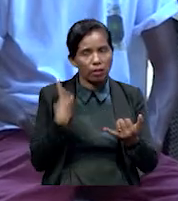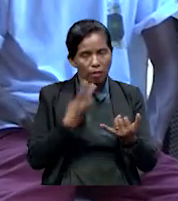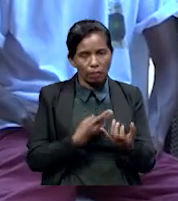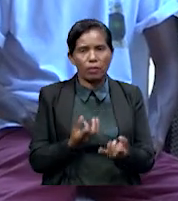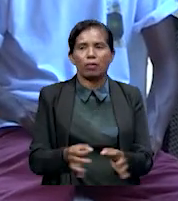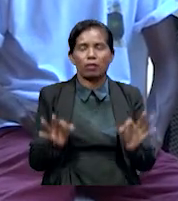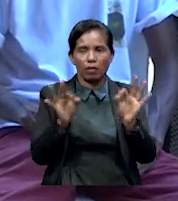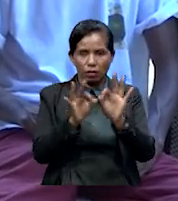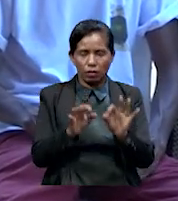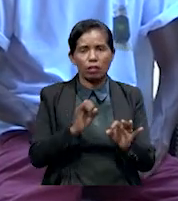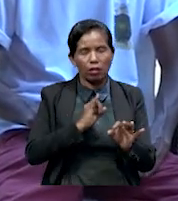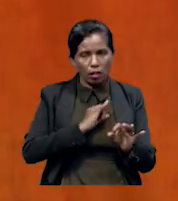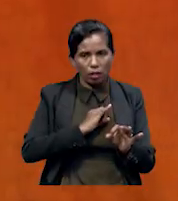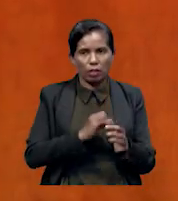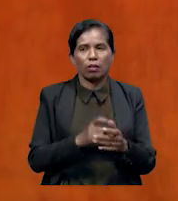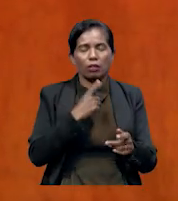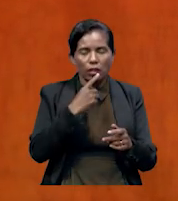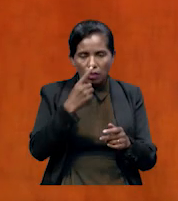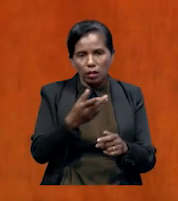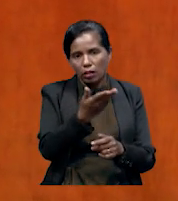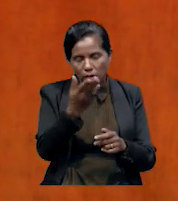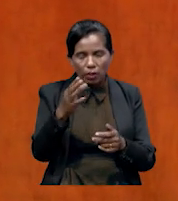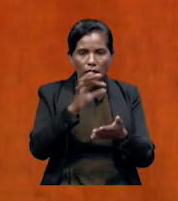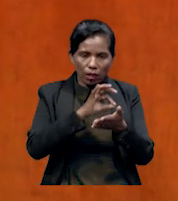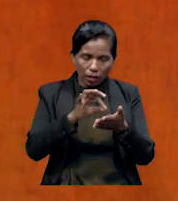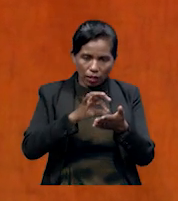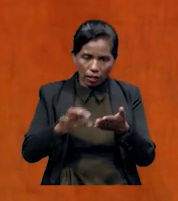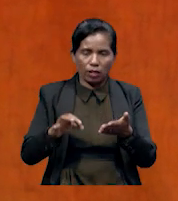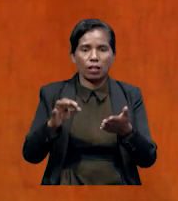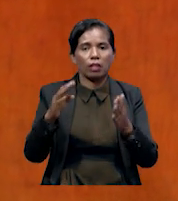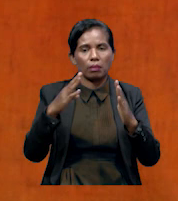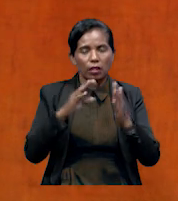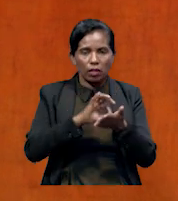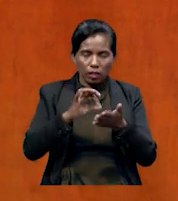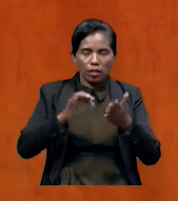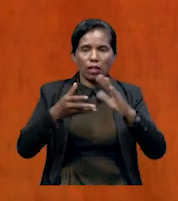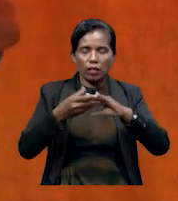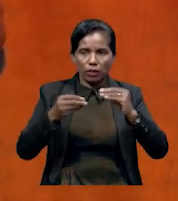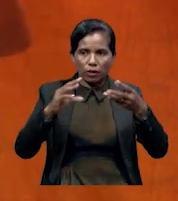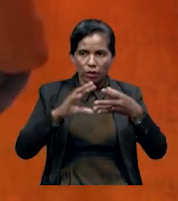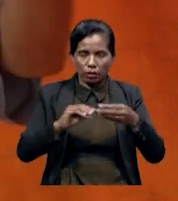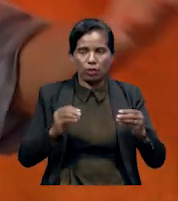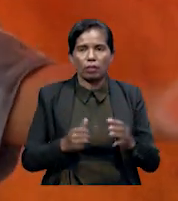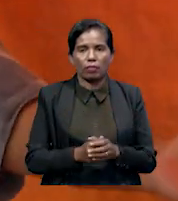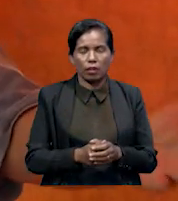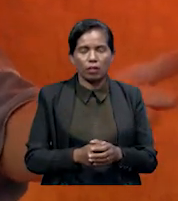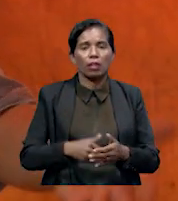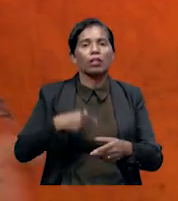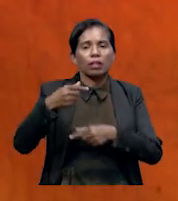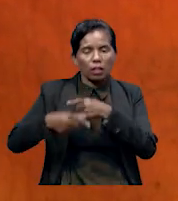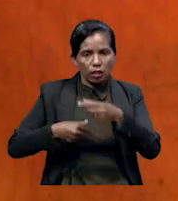ne neba hafur sida hakerek dia rai para ikus fali